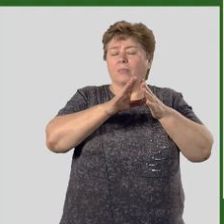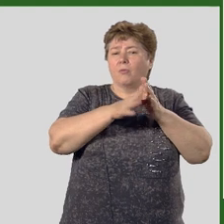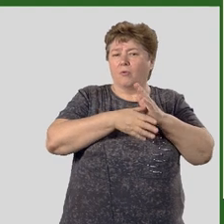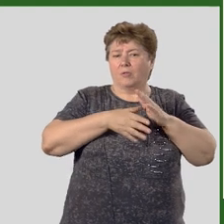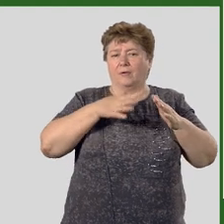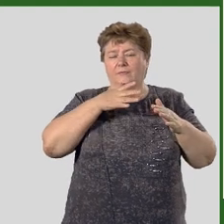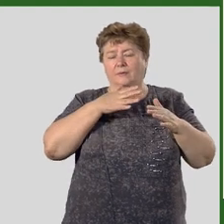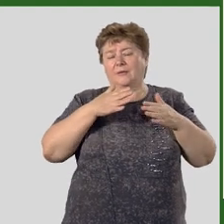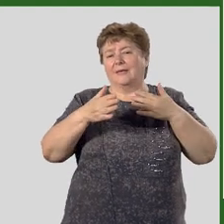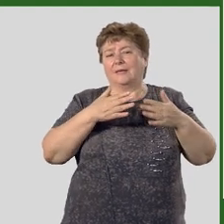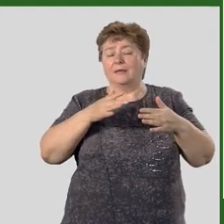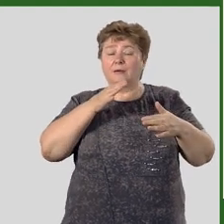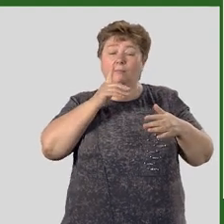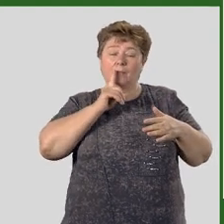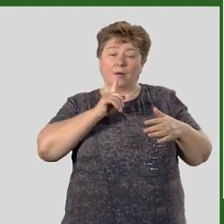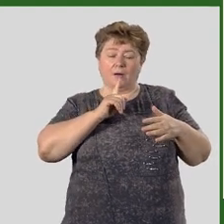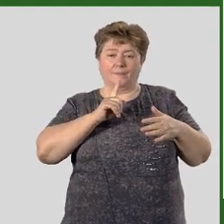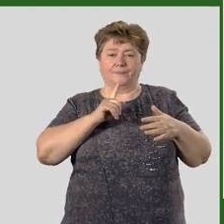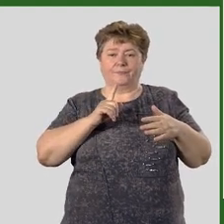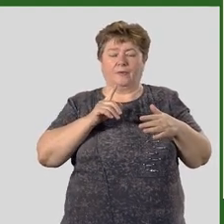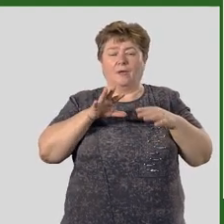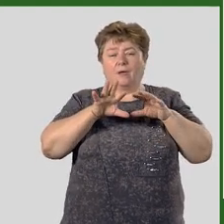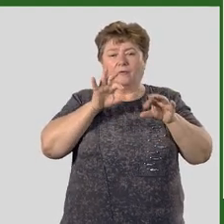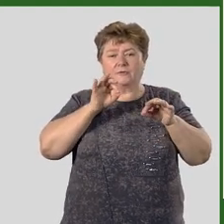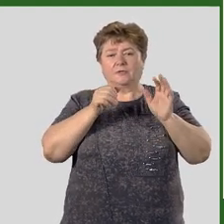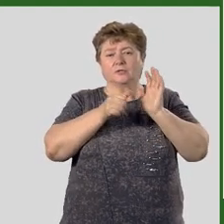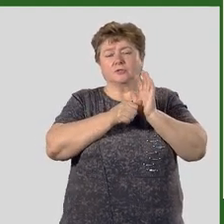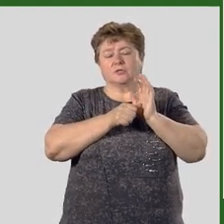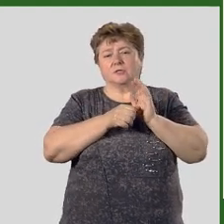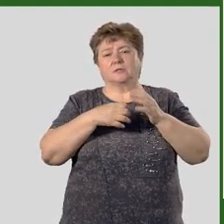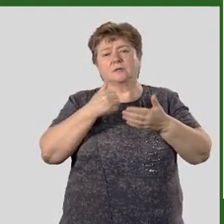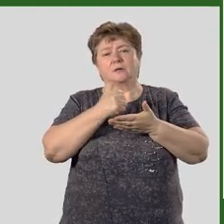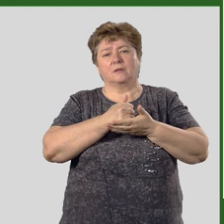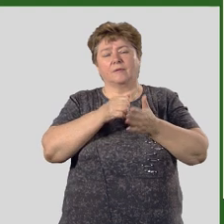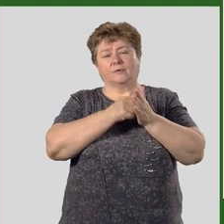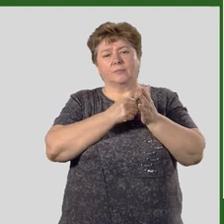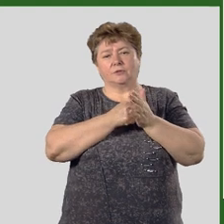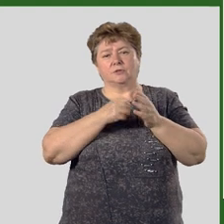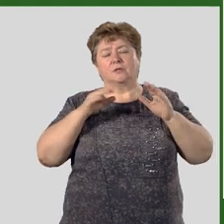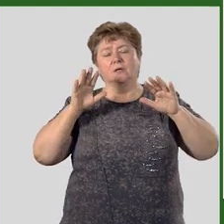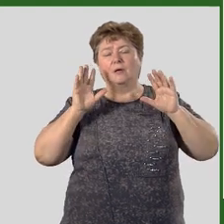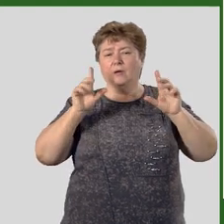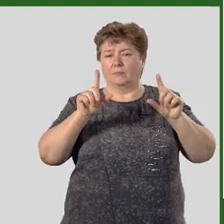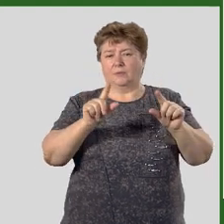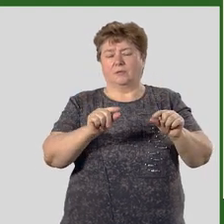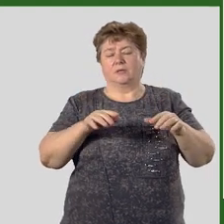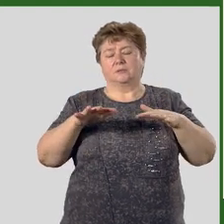длительный период или временно. Выделяют 6 основных причин миграции.